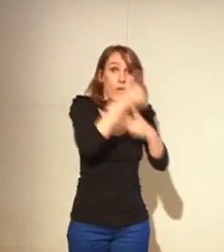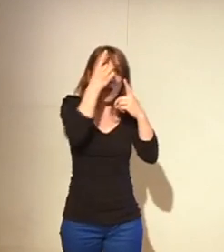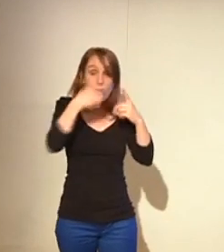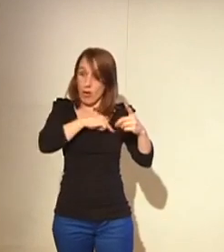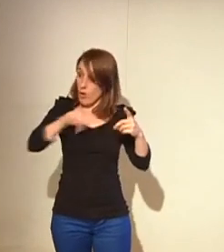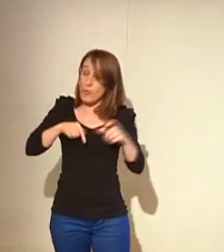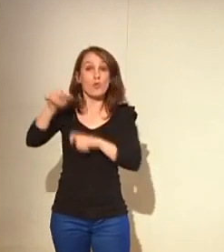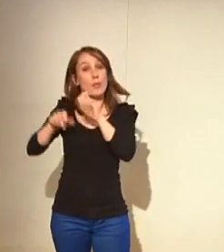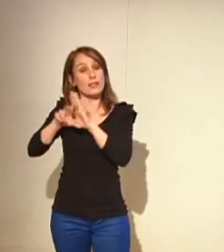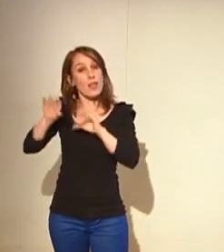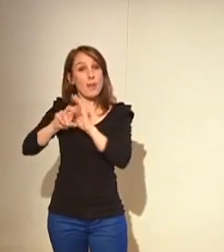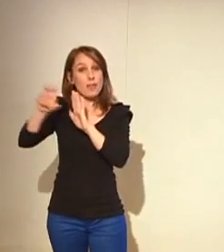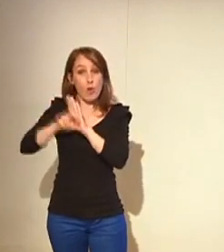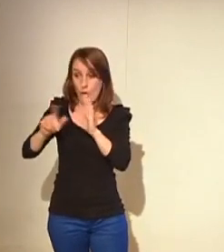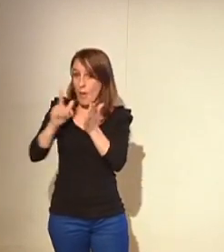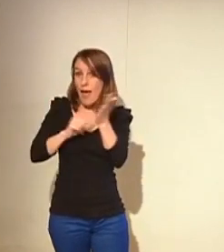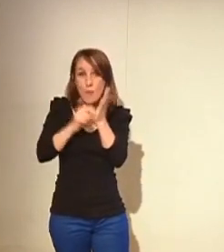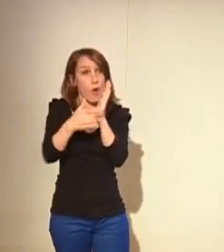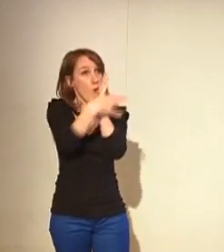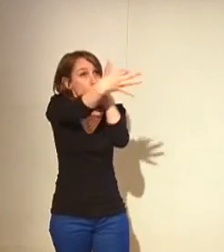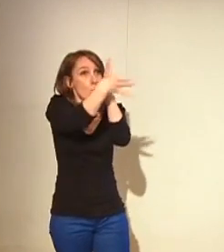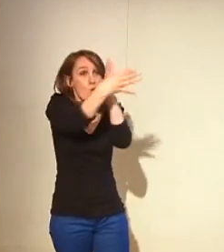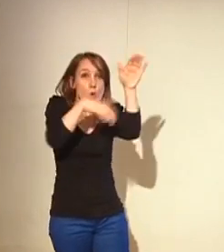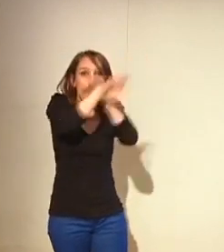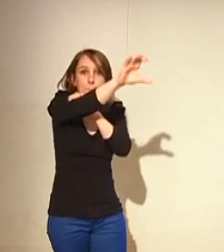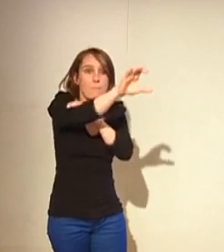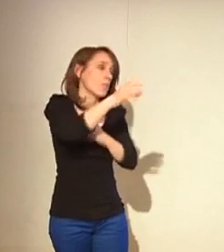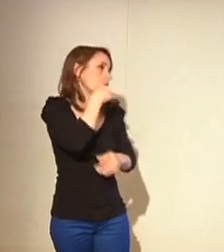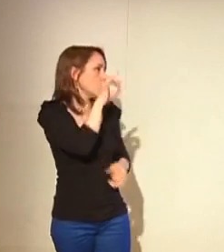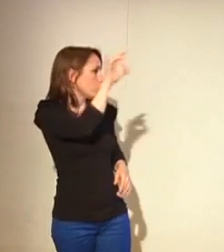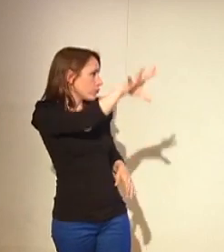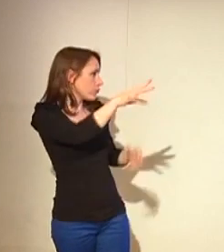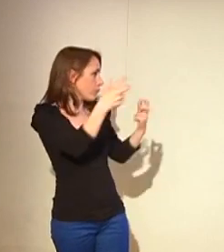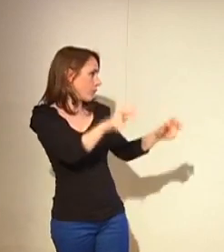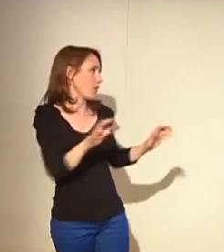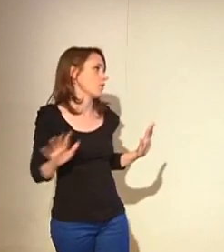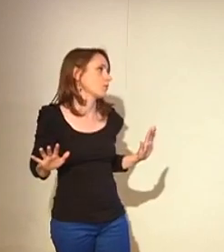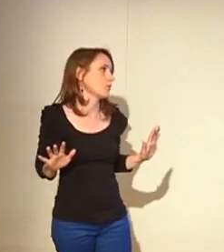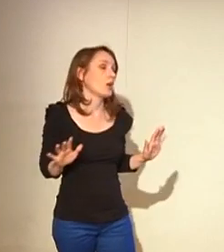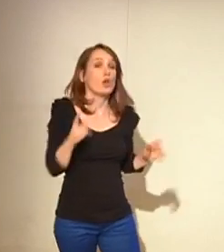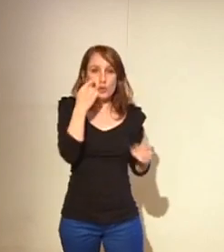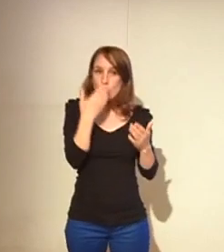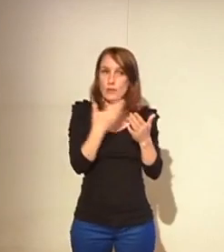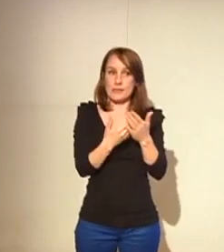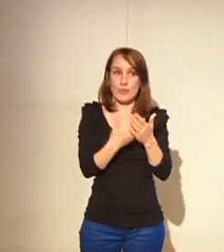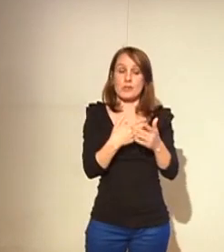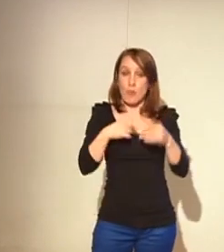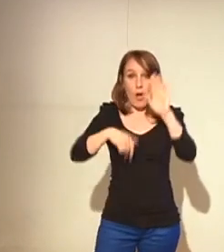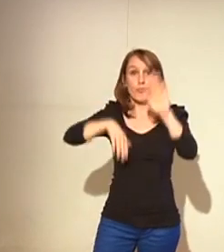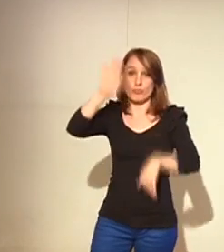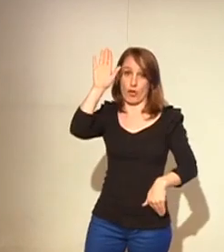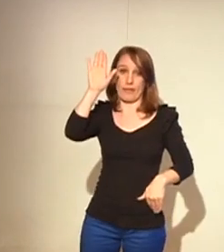mettre maintenant la main à la poche pour financer tous ces travaux à venir alors c'est le sens de ma candidature monsieur le maire